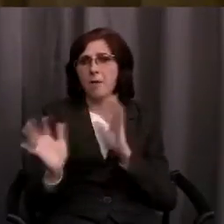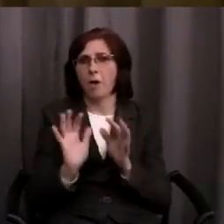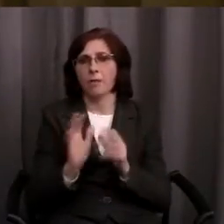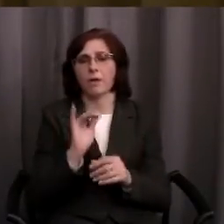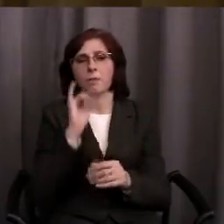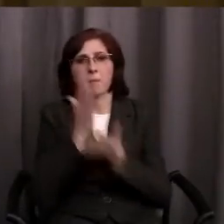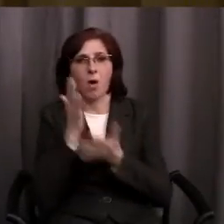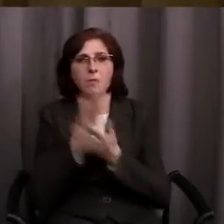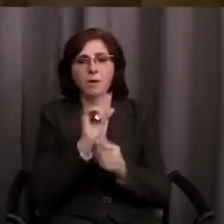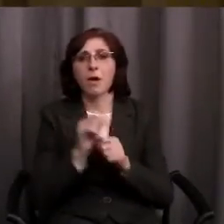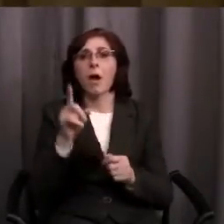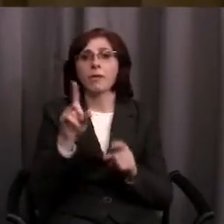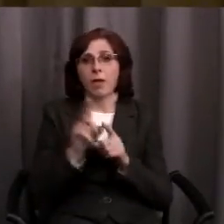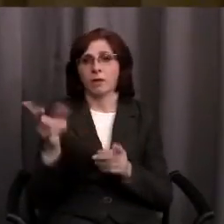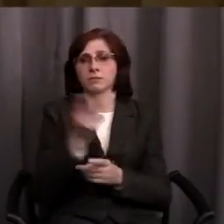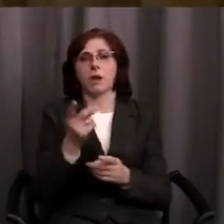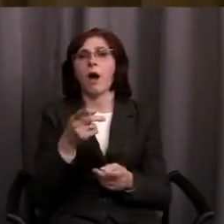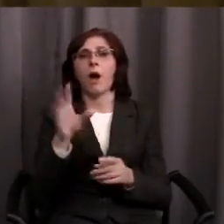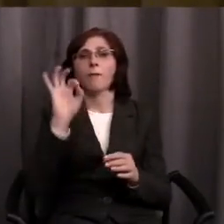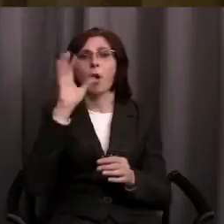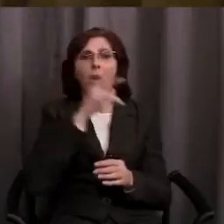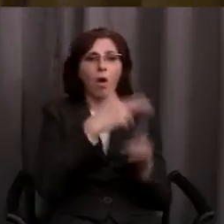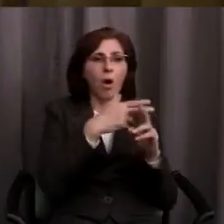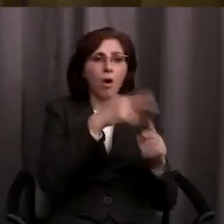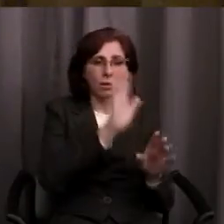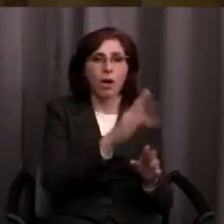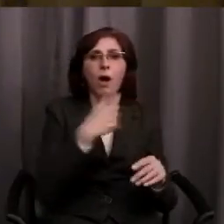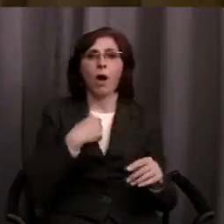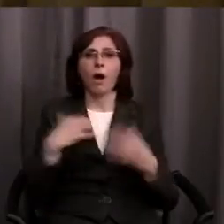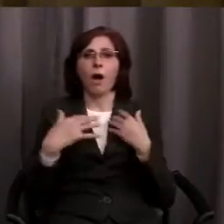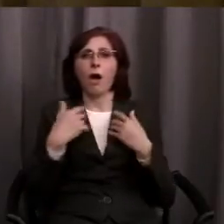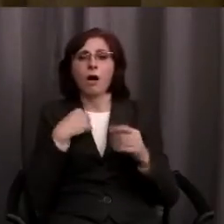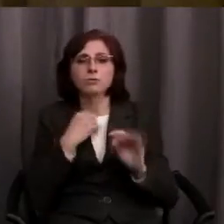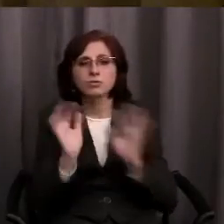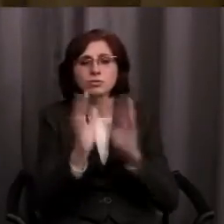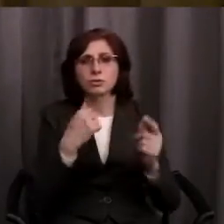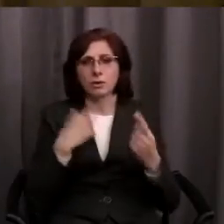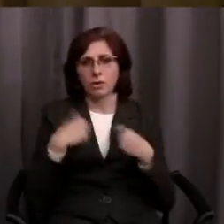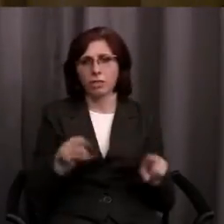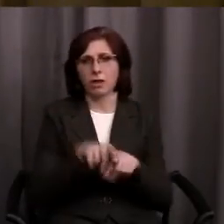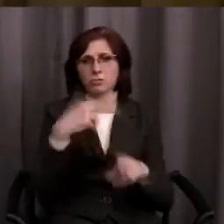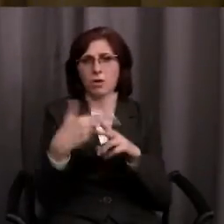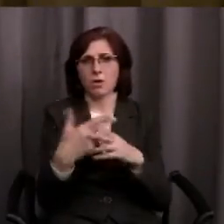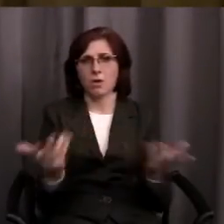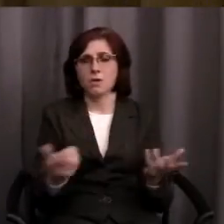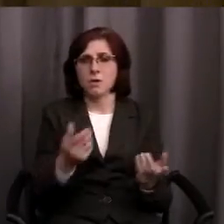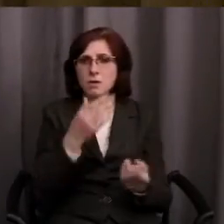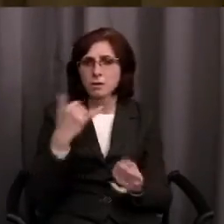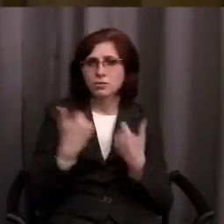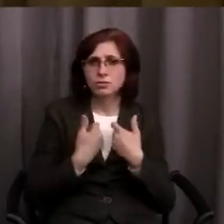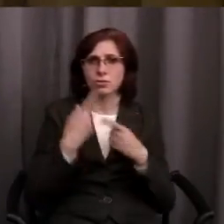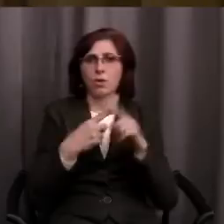jakąś pomoc. Bo ten opiekun, tak jak słyszeliśmy, jest też tak samo schorowaną osobą, tylko trochę inaczej. I w związku z tym też